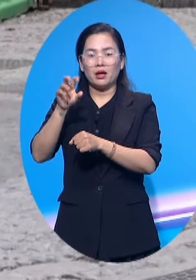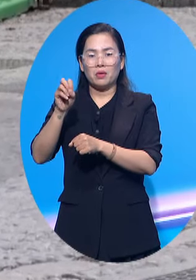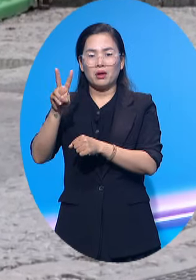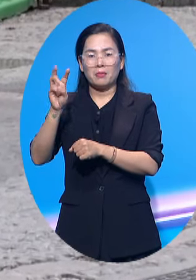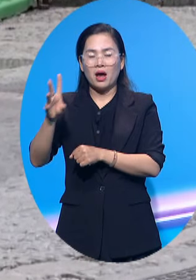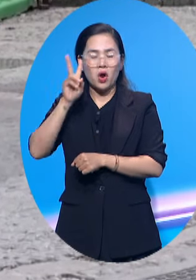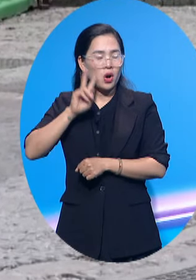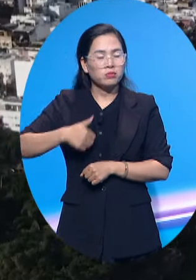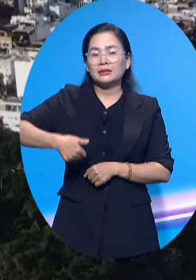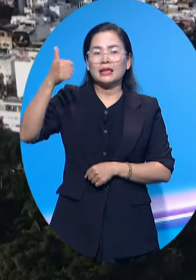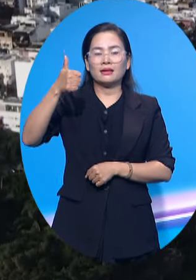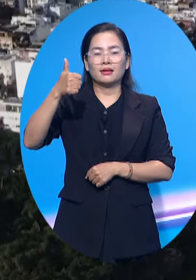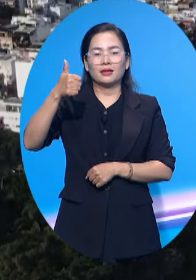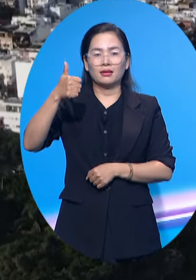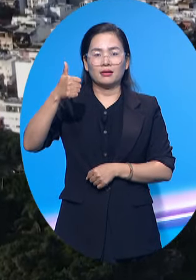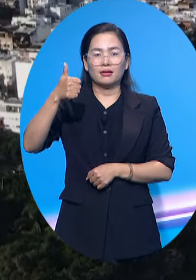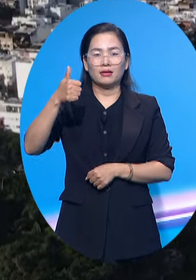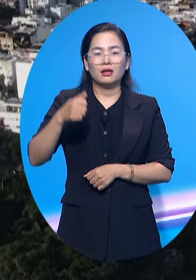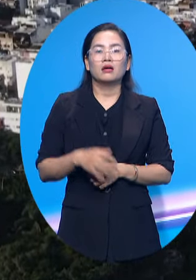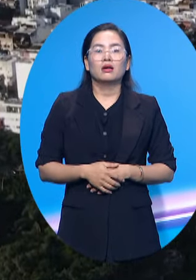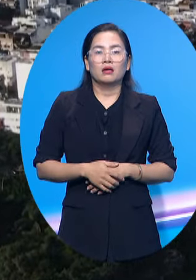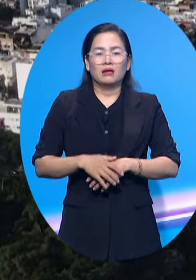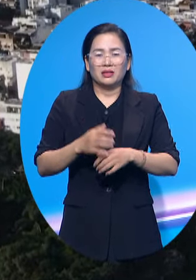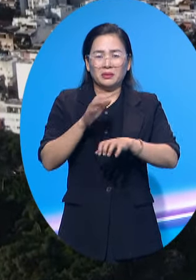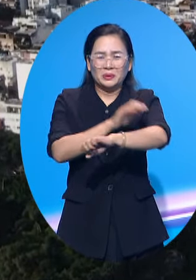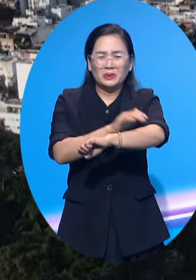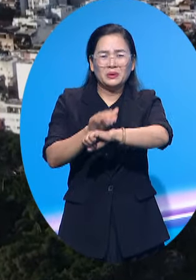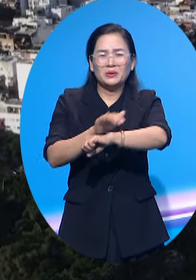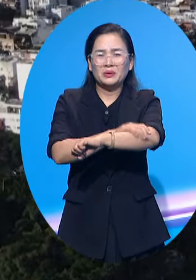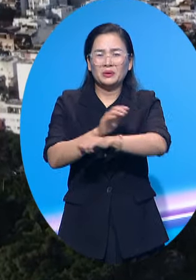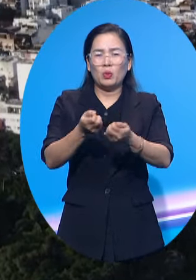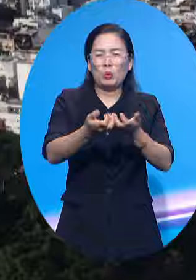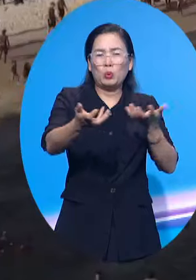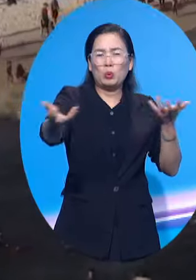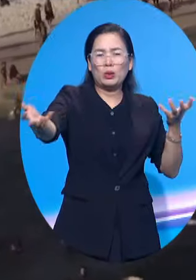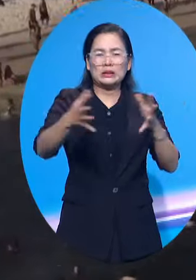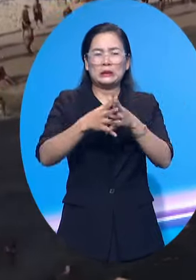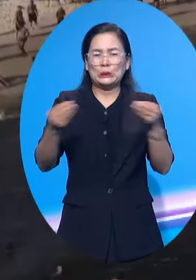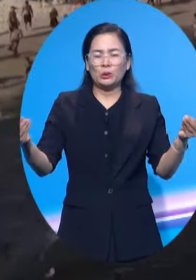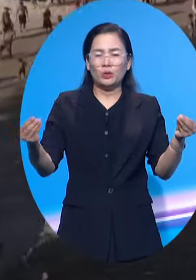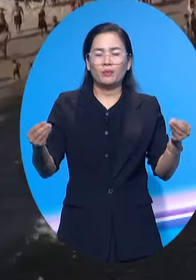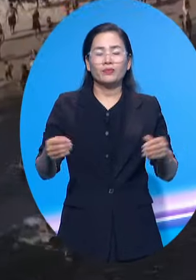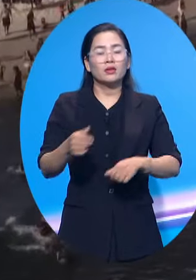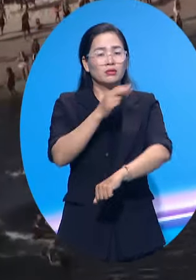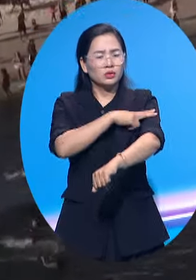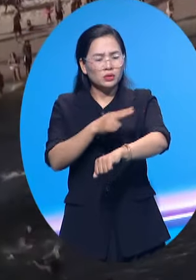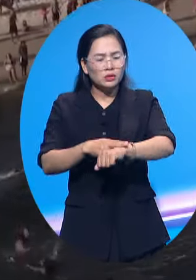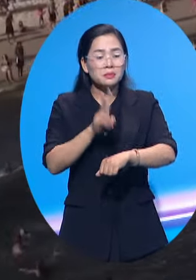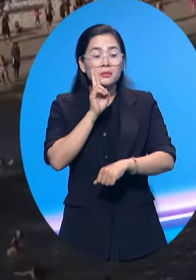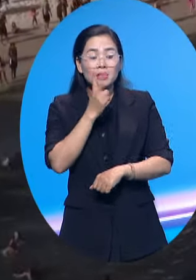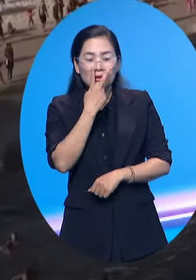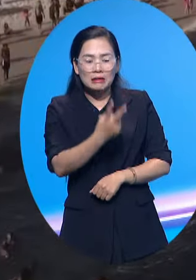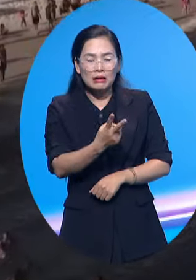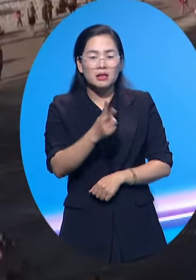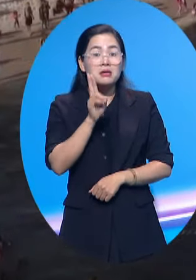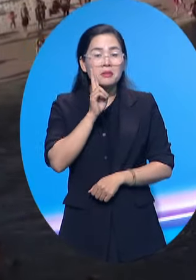tinh. Nhiệt độ tăng đã làm hạn hán do biến đổi khí hậu trên thế giới ngày một trầm trọng thêm. Các nhà khoa học biển cảnh báo nước biển